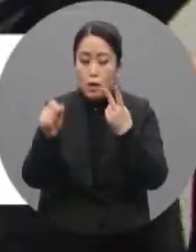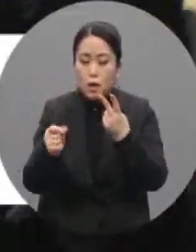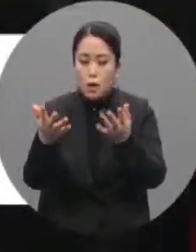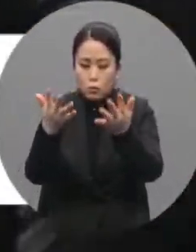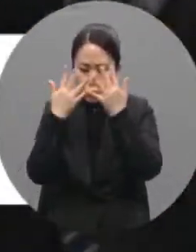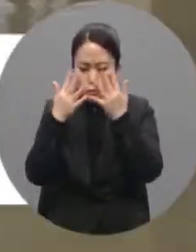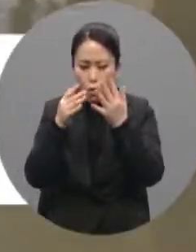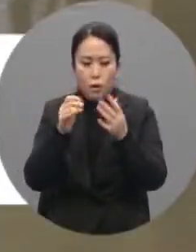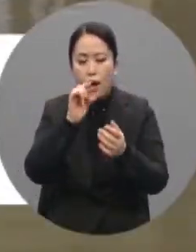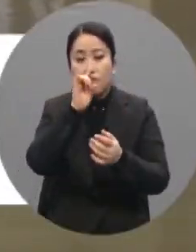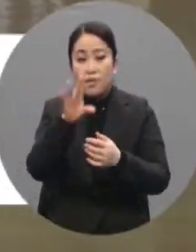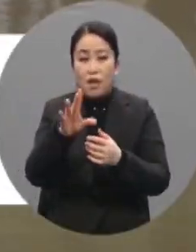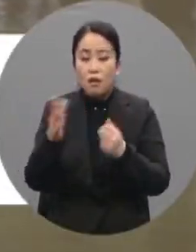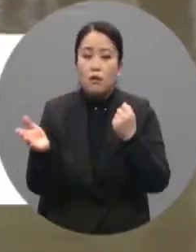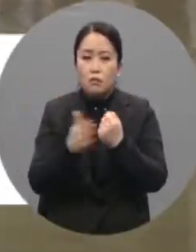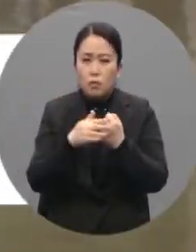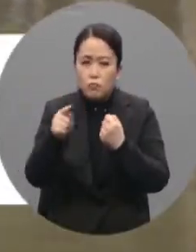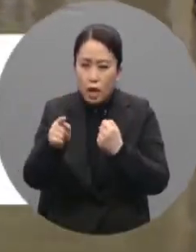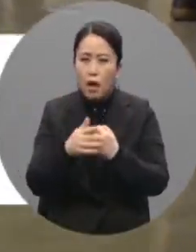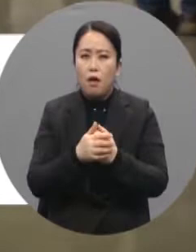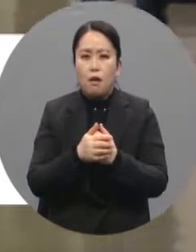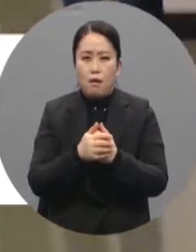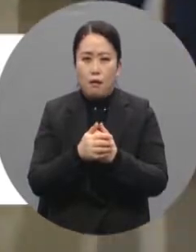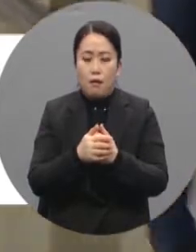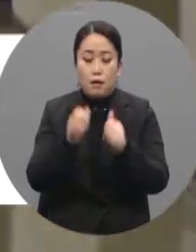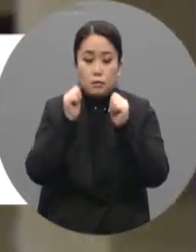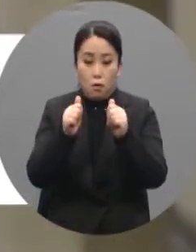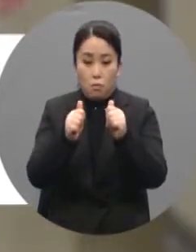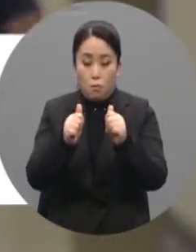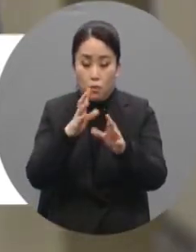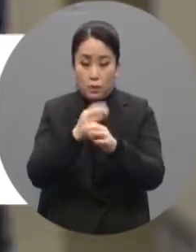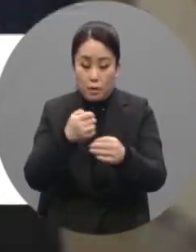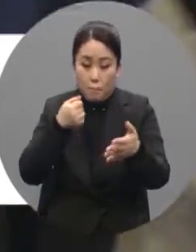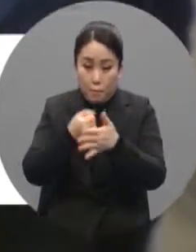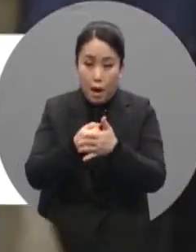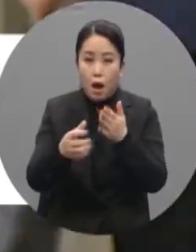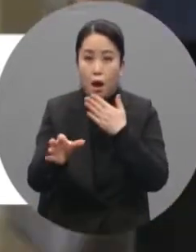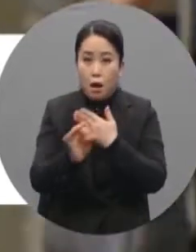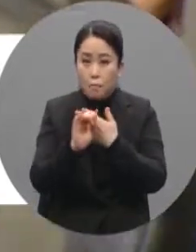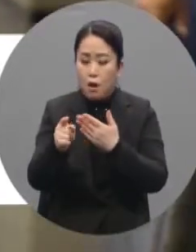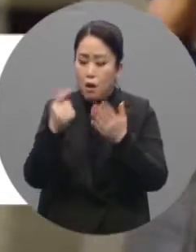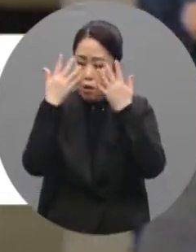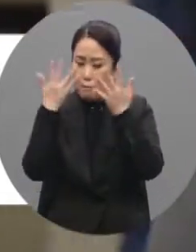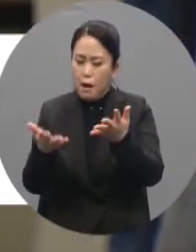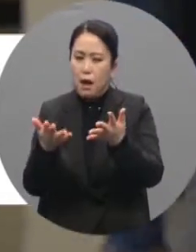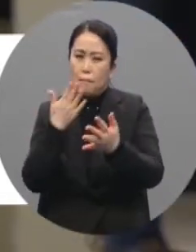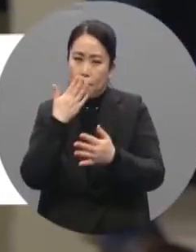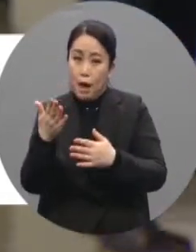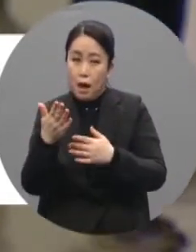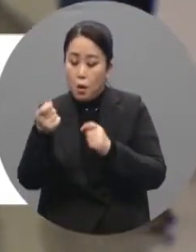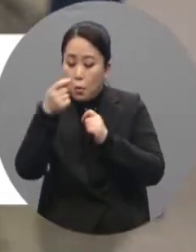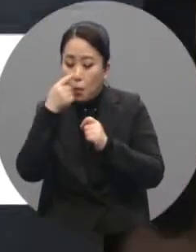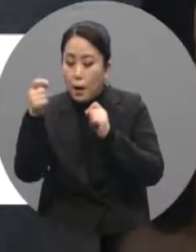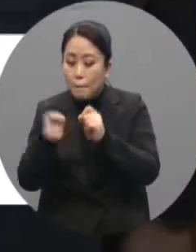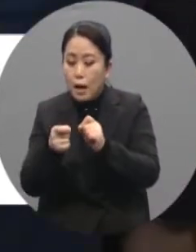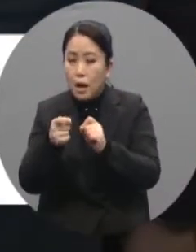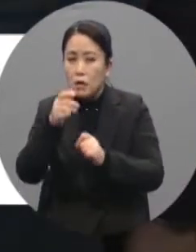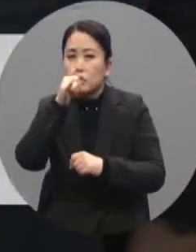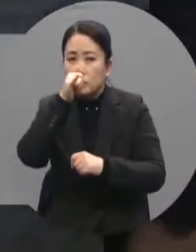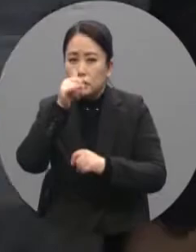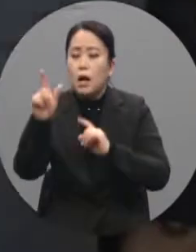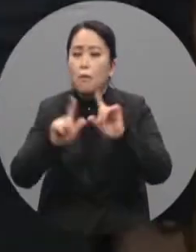없는 상황인데 선고가 바로 잡히면 최악은 면한 거고 그렇지 않으면 이제 뭐 구속 풀려나는 상황이 코앞으로 다가오는